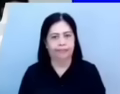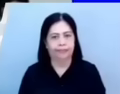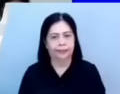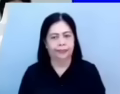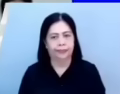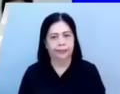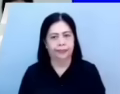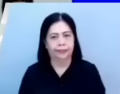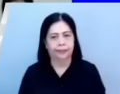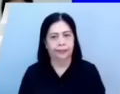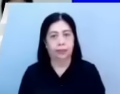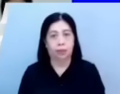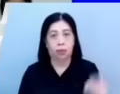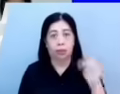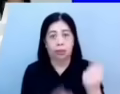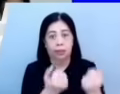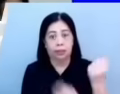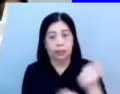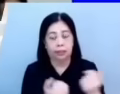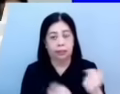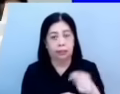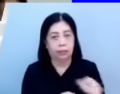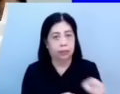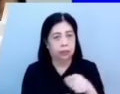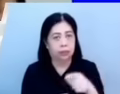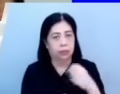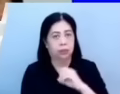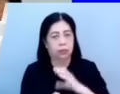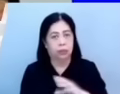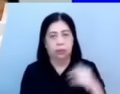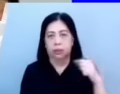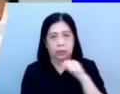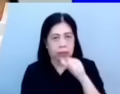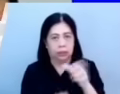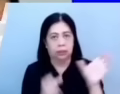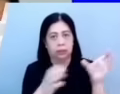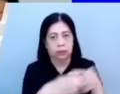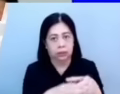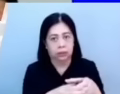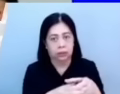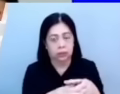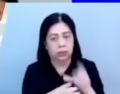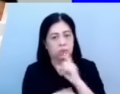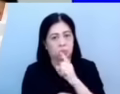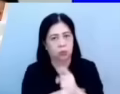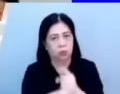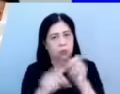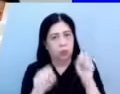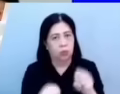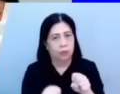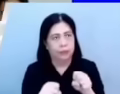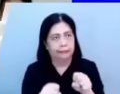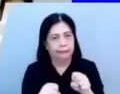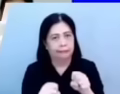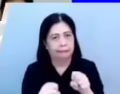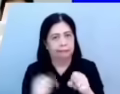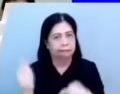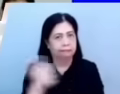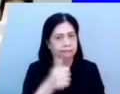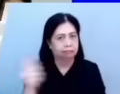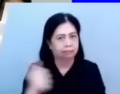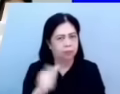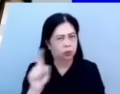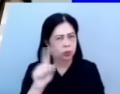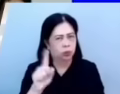Yung mga driver operators na hindi nag-consolidate, eh definitely pwede natin silang magbiyahe. Matali yung mga drivers